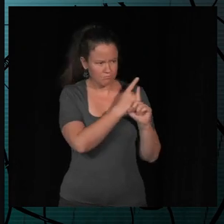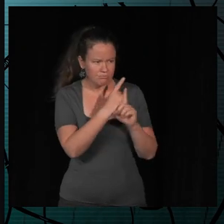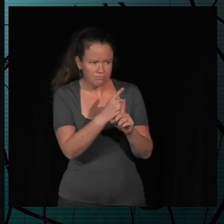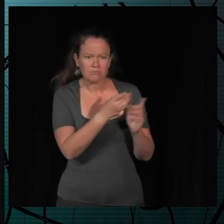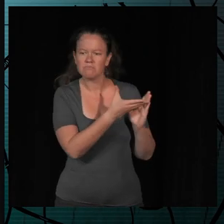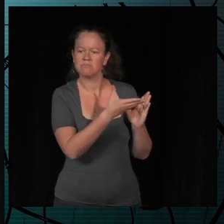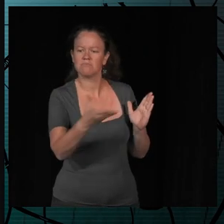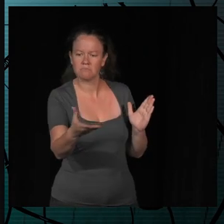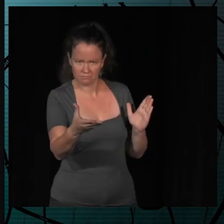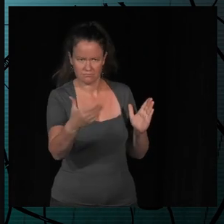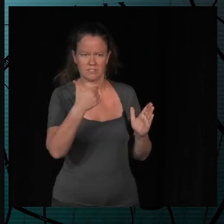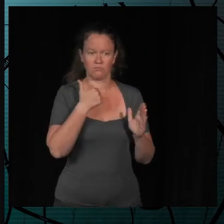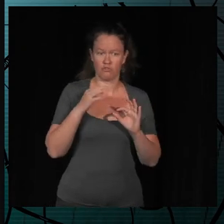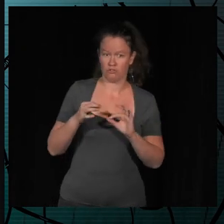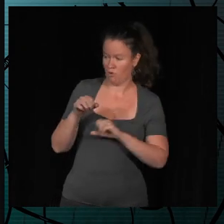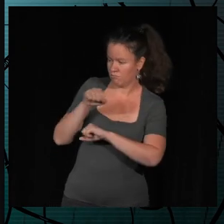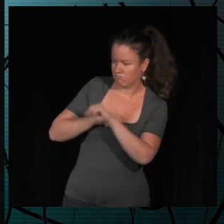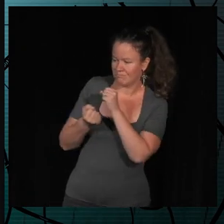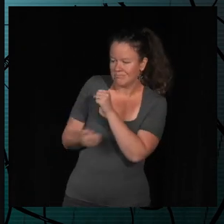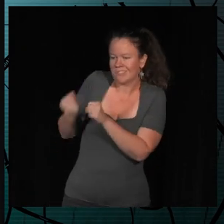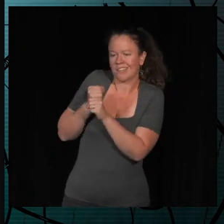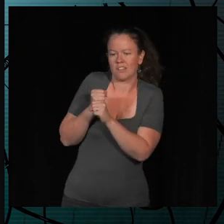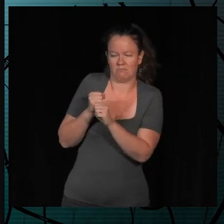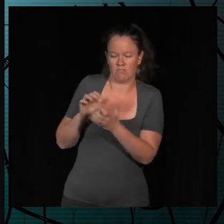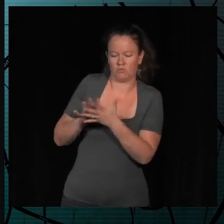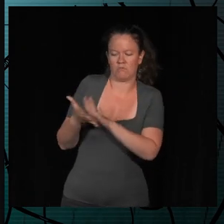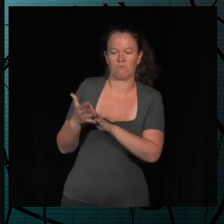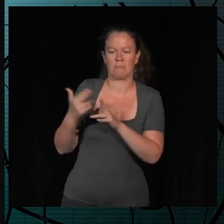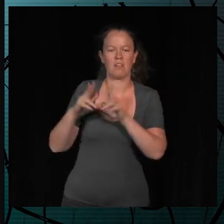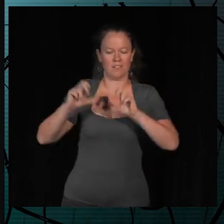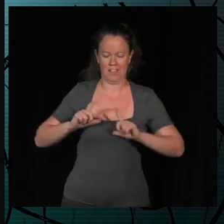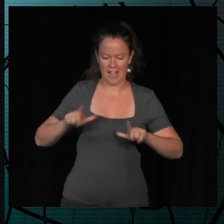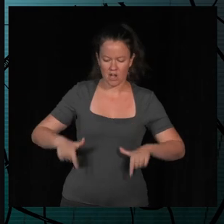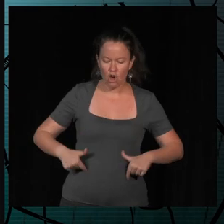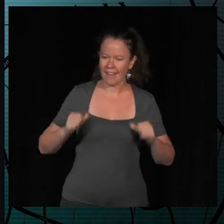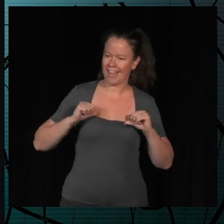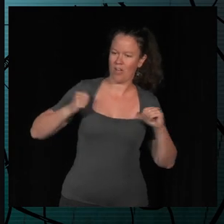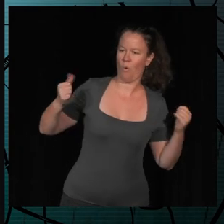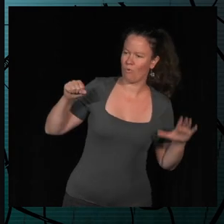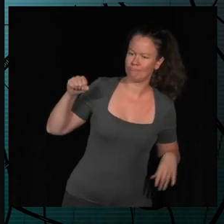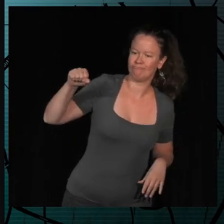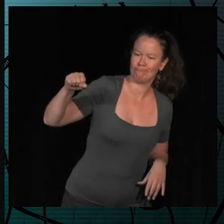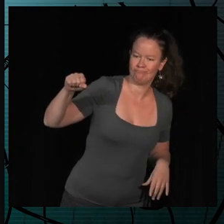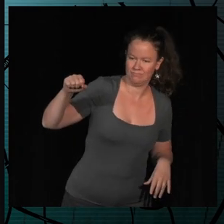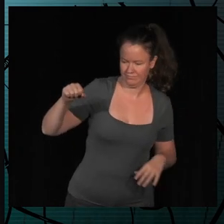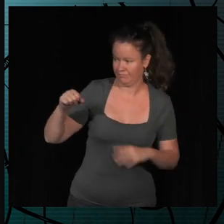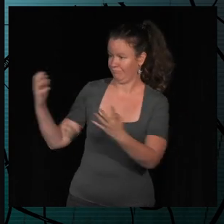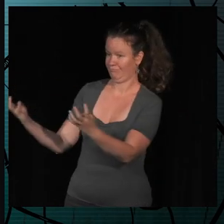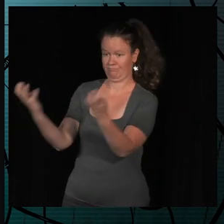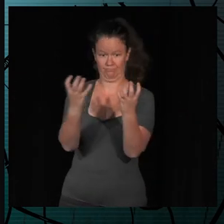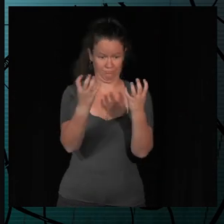des héros pour prendre en charge ces jeunes vous allez voir c'est assez dingue puisque je leur propose de créer des jeux